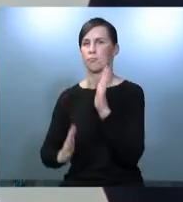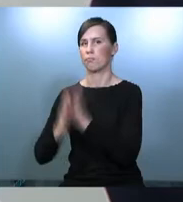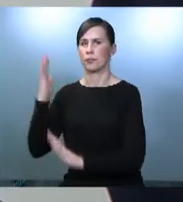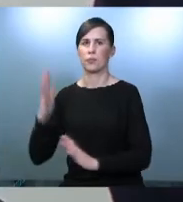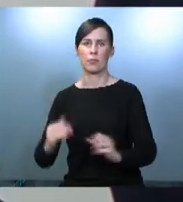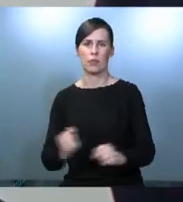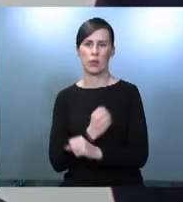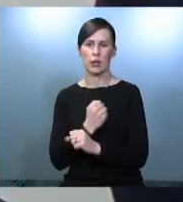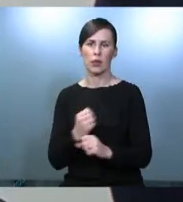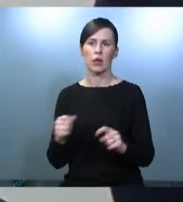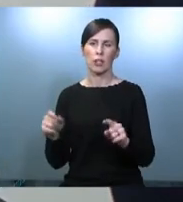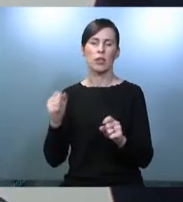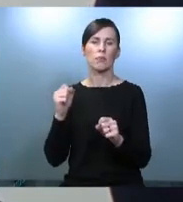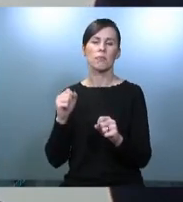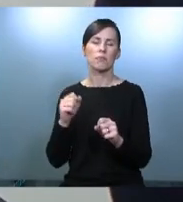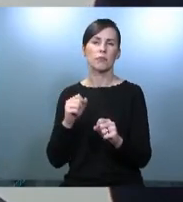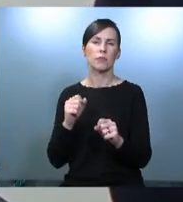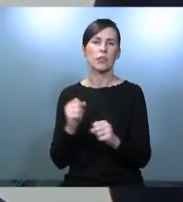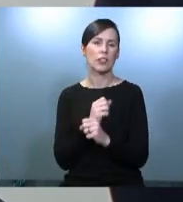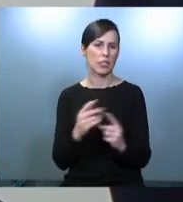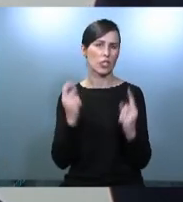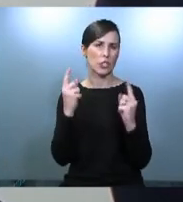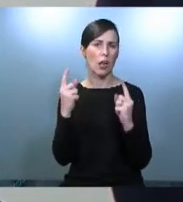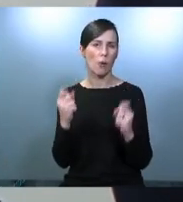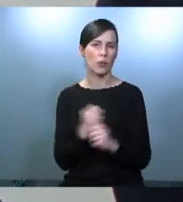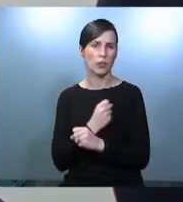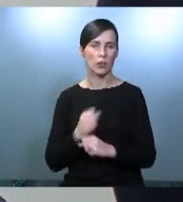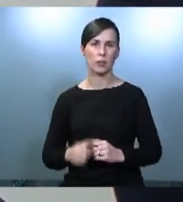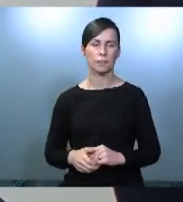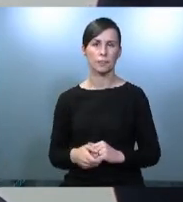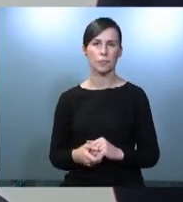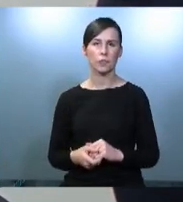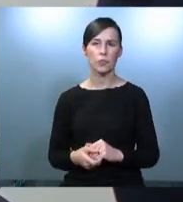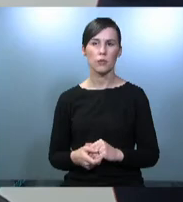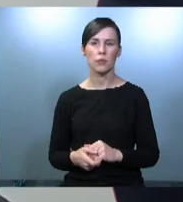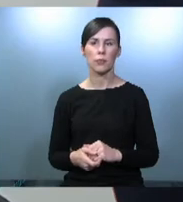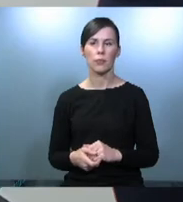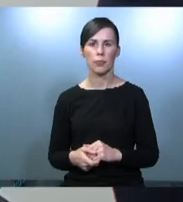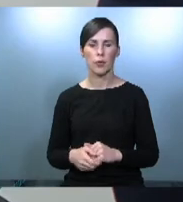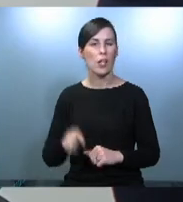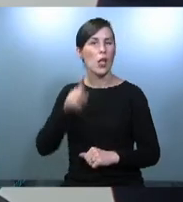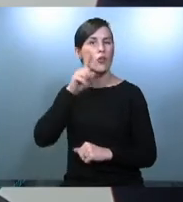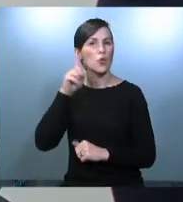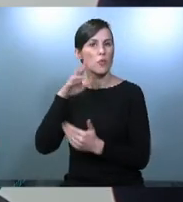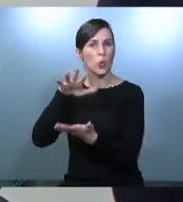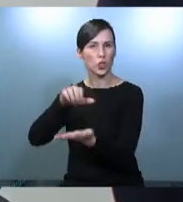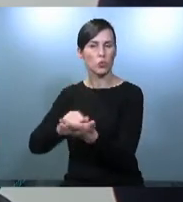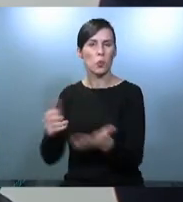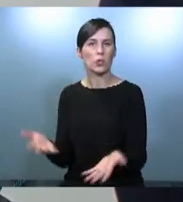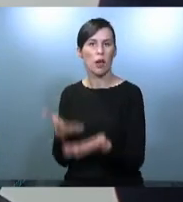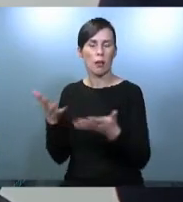ir sustabdyti esančius. Be abejo, labai svarbus dalykas yra jaunimo užimtumo